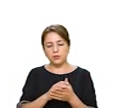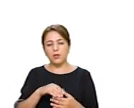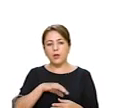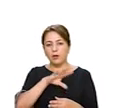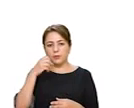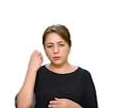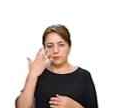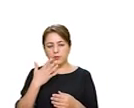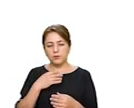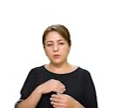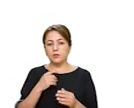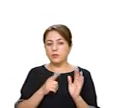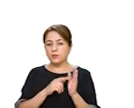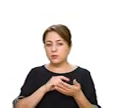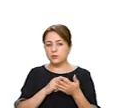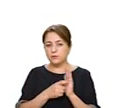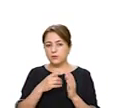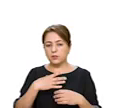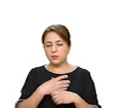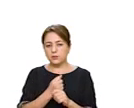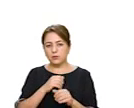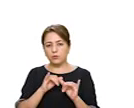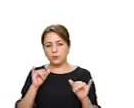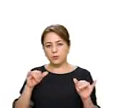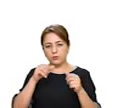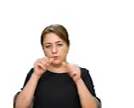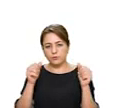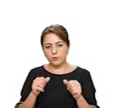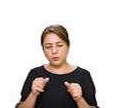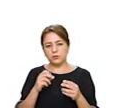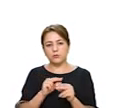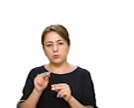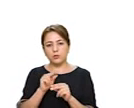ma'lum. 7-sinfda siz bilan qisqa ko'paytirish formulalarini o'tganmiz.